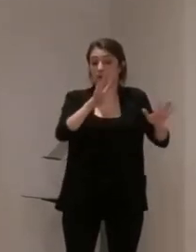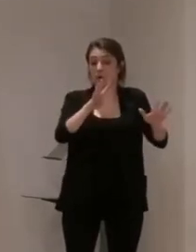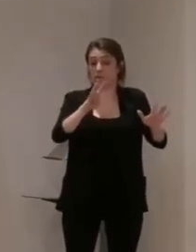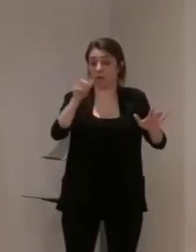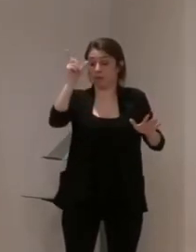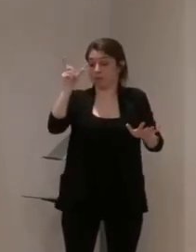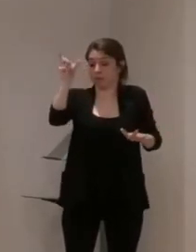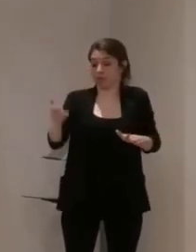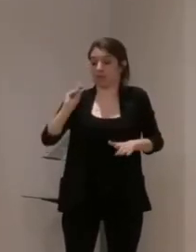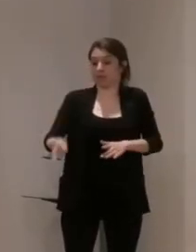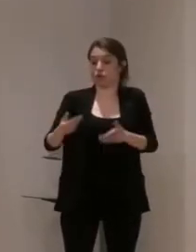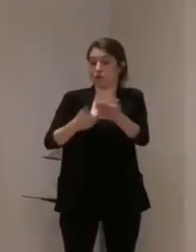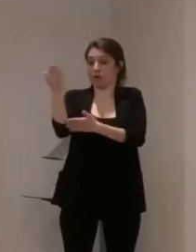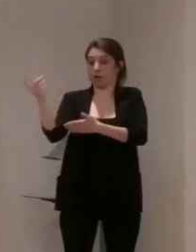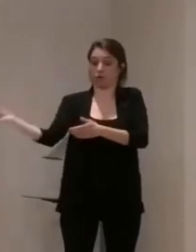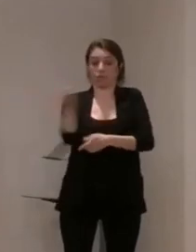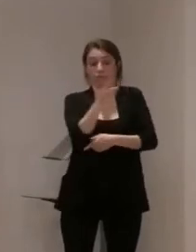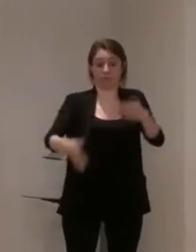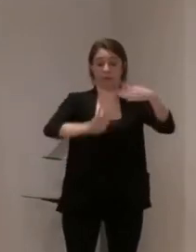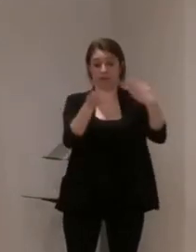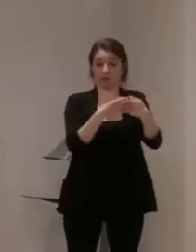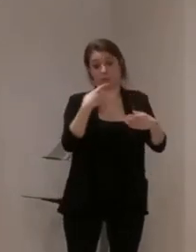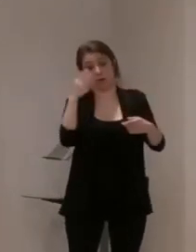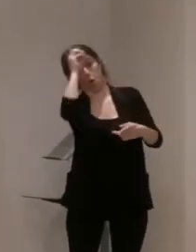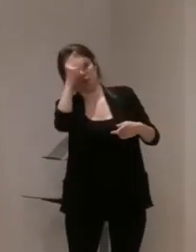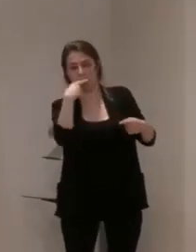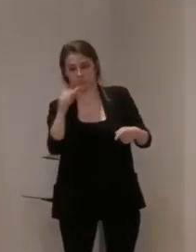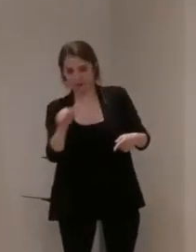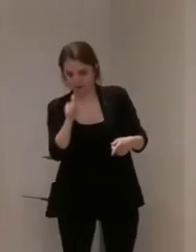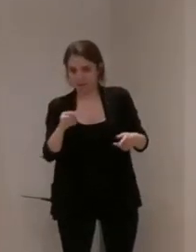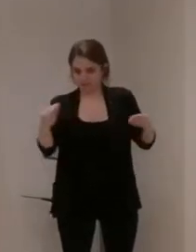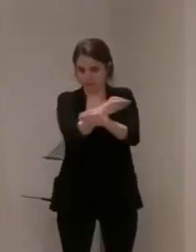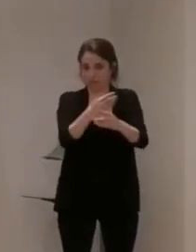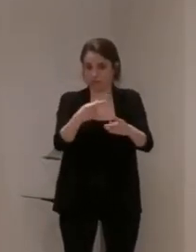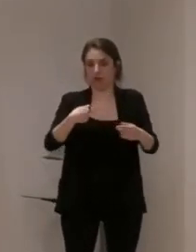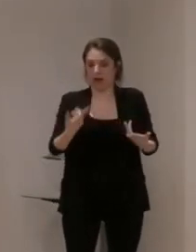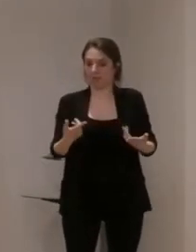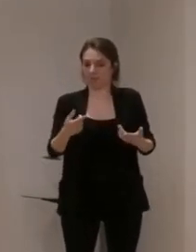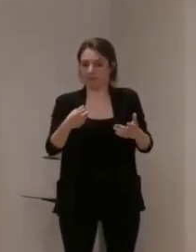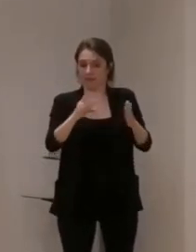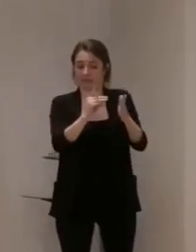la presó, els diversos diaris. I aquesta situació es manté,